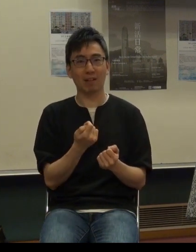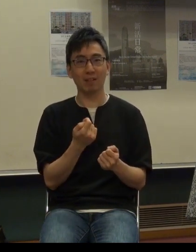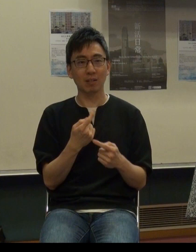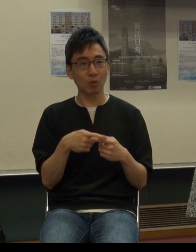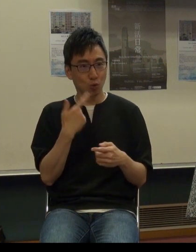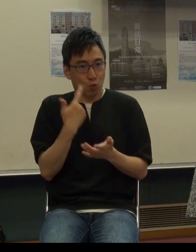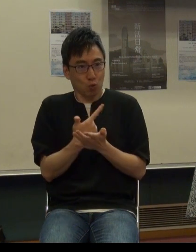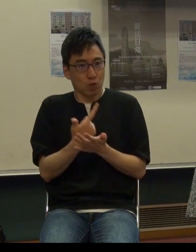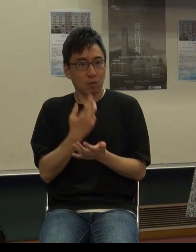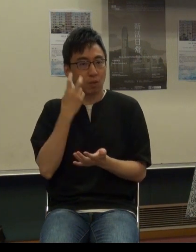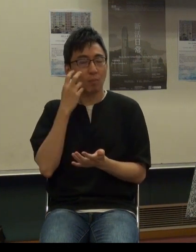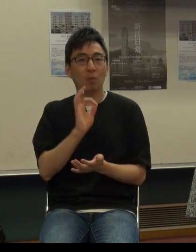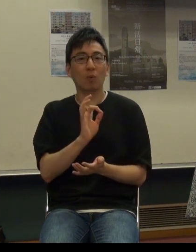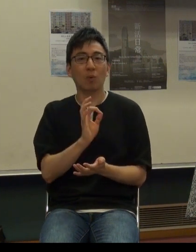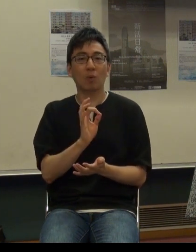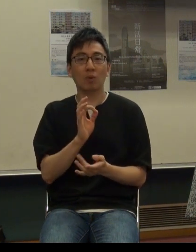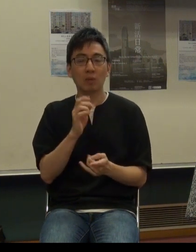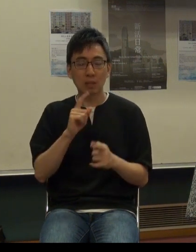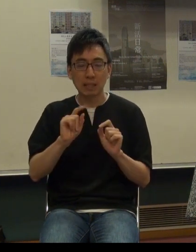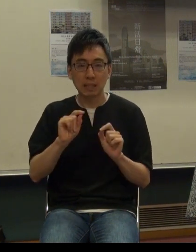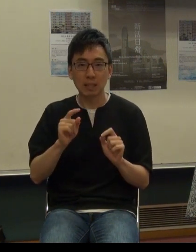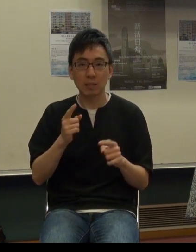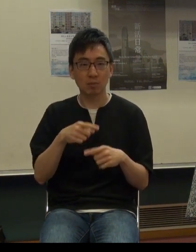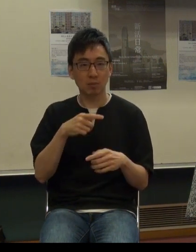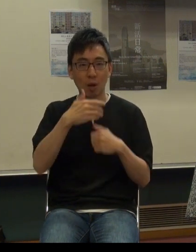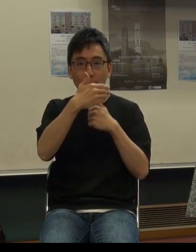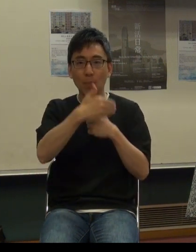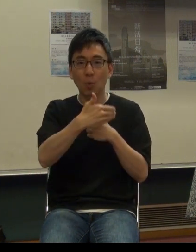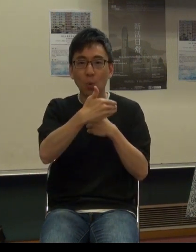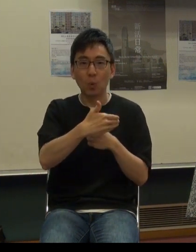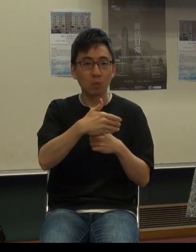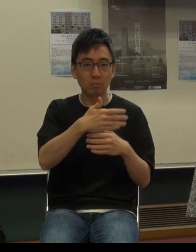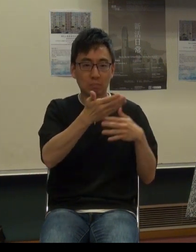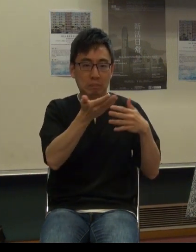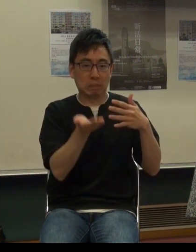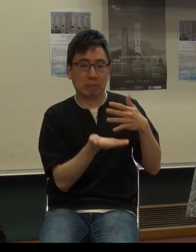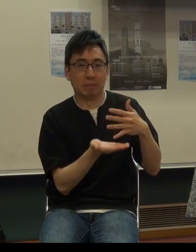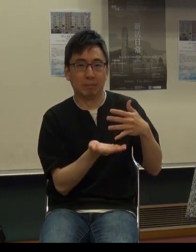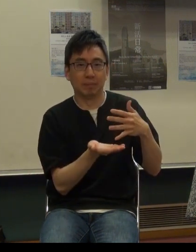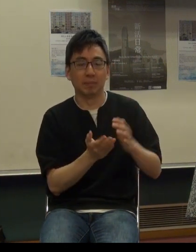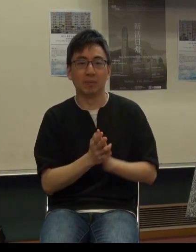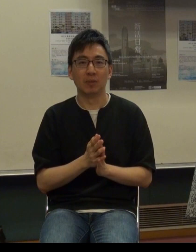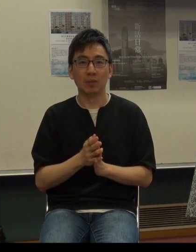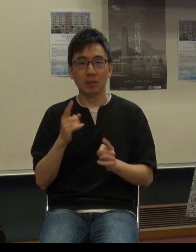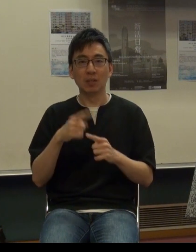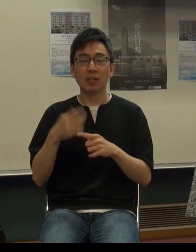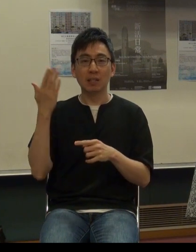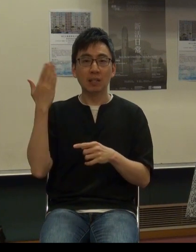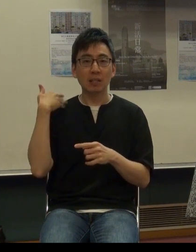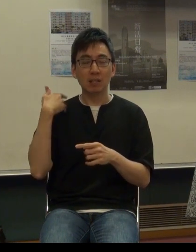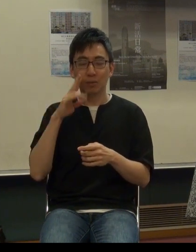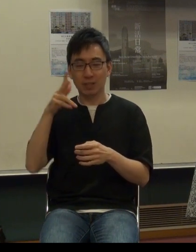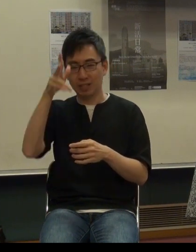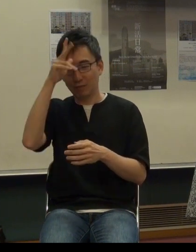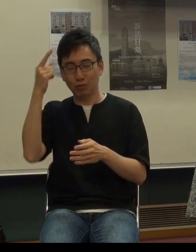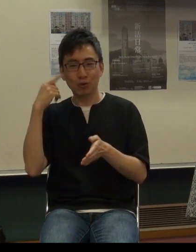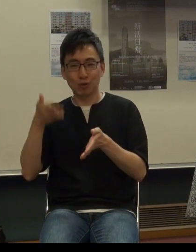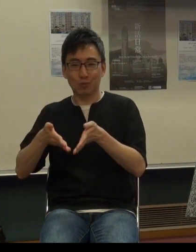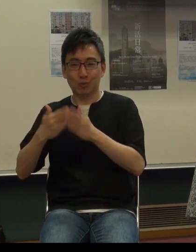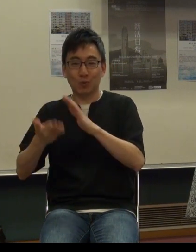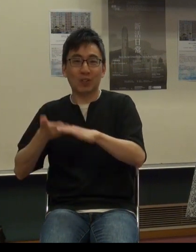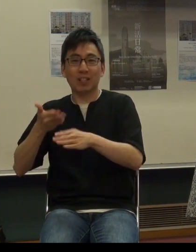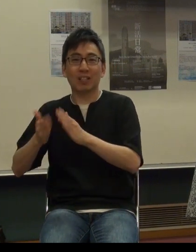得佢咁緊要。咁以至咧，你會見到其實佢個保育個評級咧都係好低級嘅。又或者當日咧，其實政府要重建灣仔嗰時候咧，